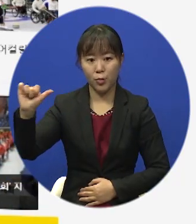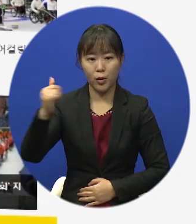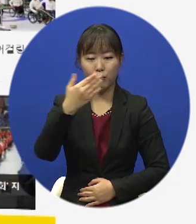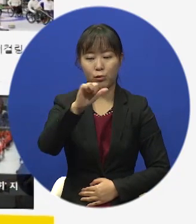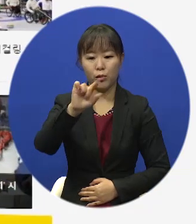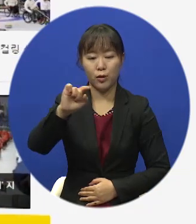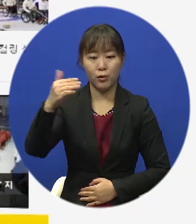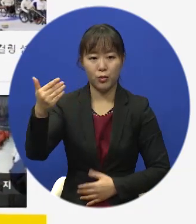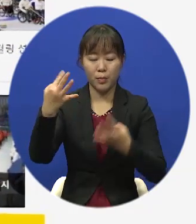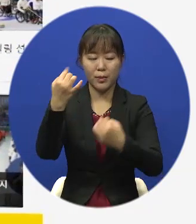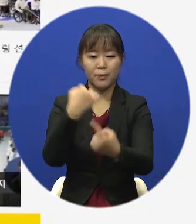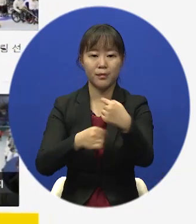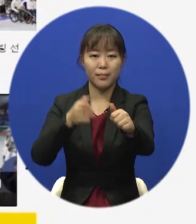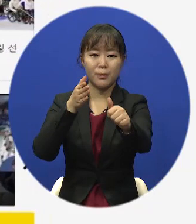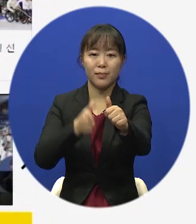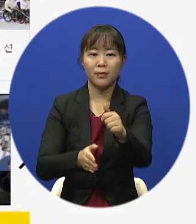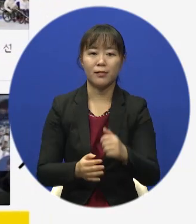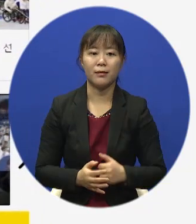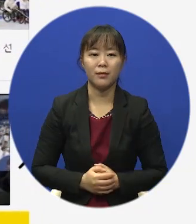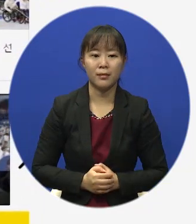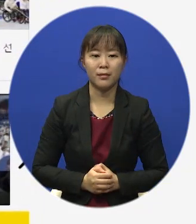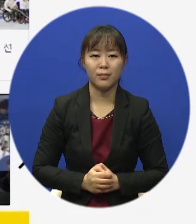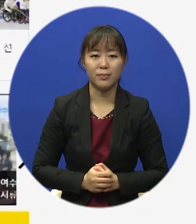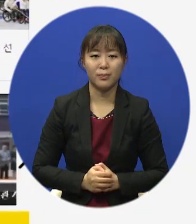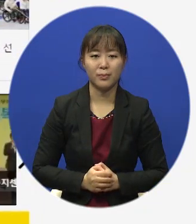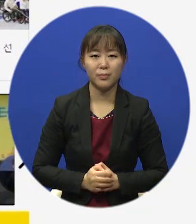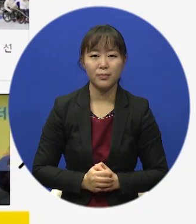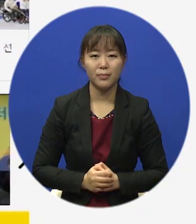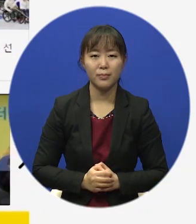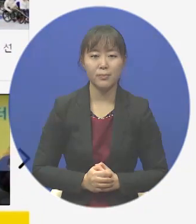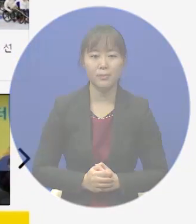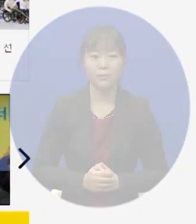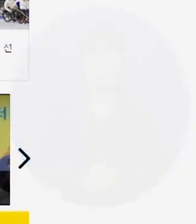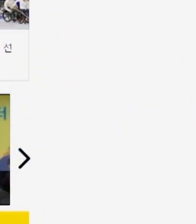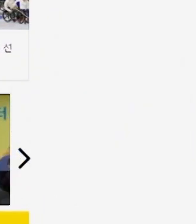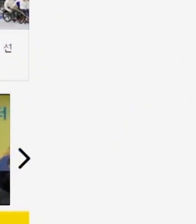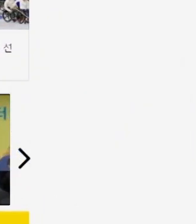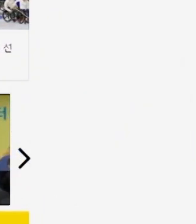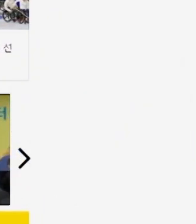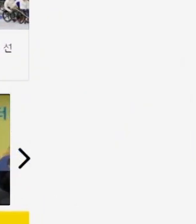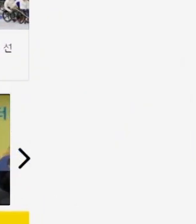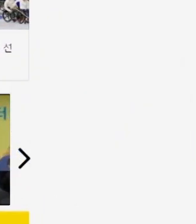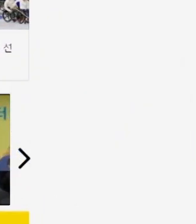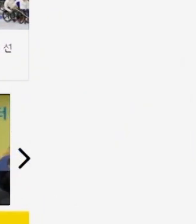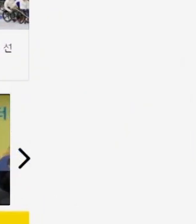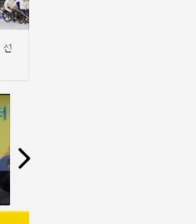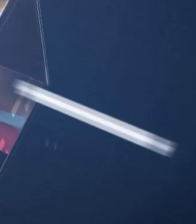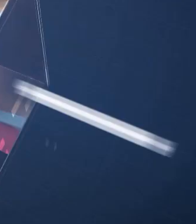전화번호 02-2655-9519로 많은 제보 바랍니다.